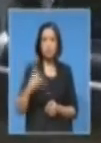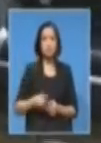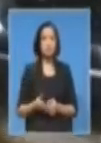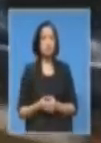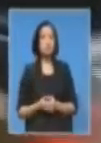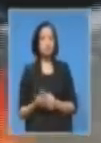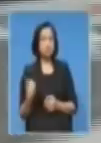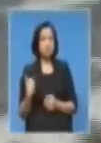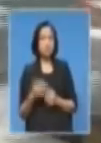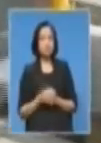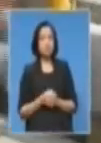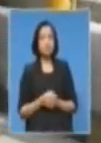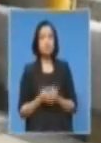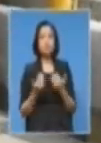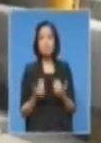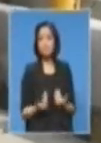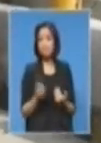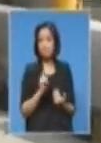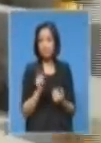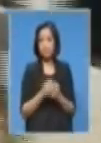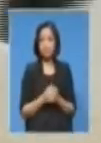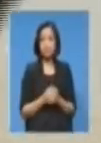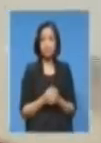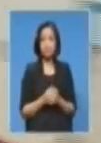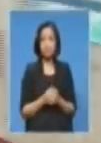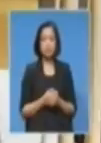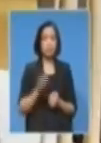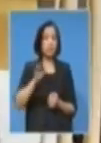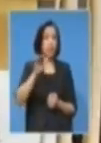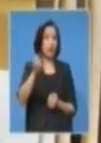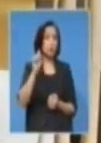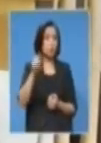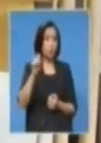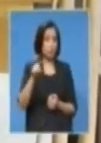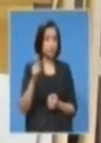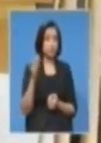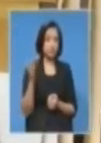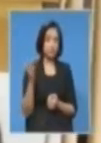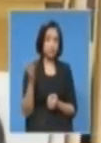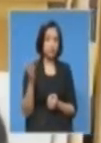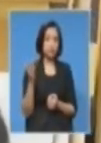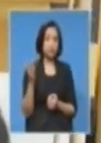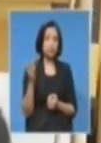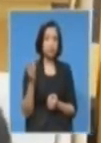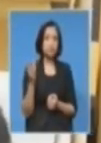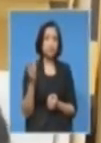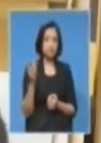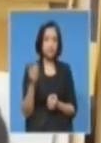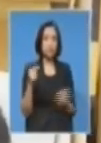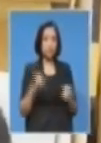เศษแห่งประเทศไทยนั้นขณะนี้ทางด่วนนะครับเ